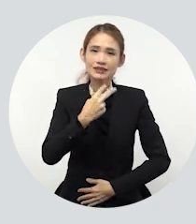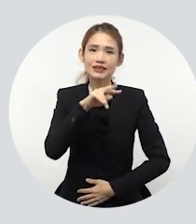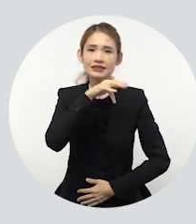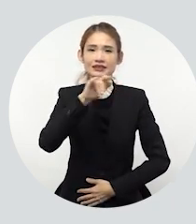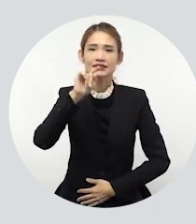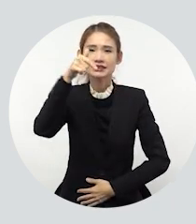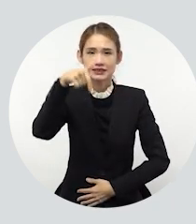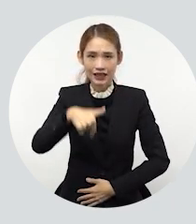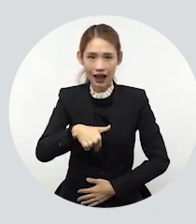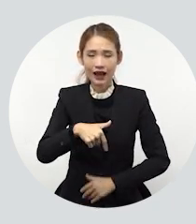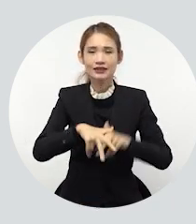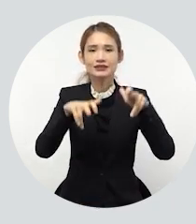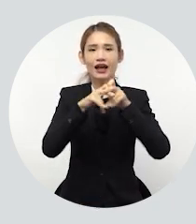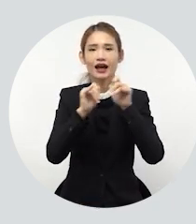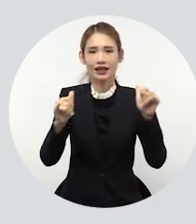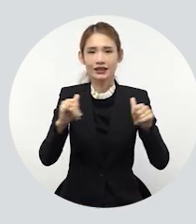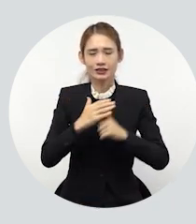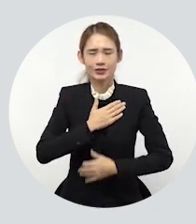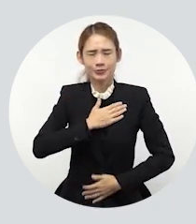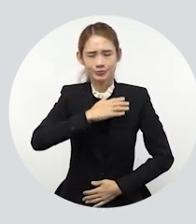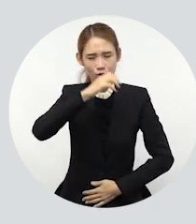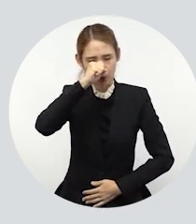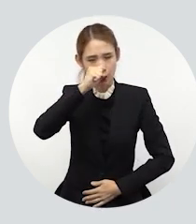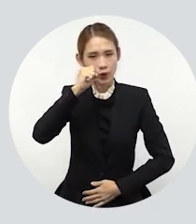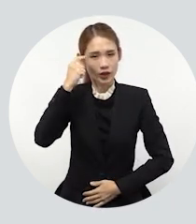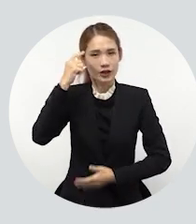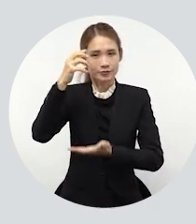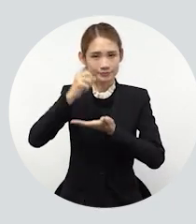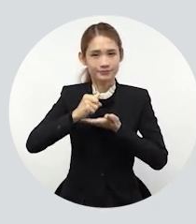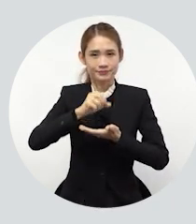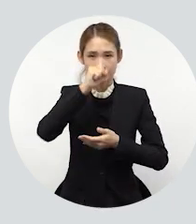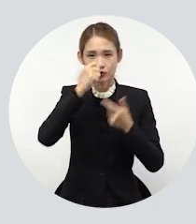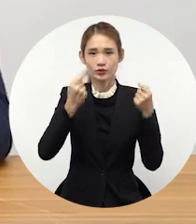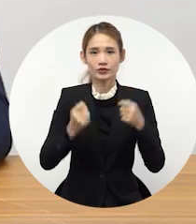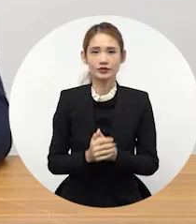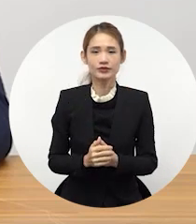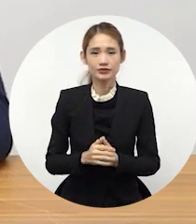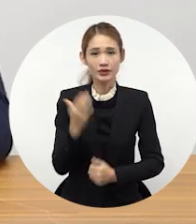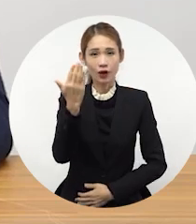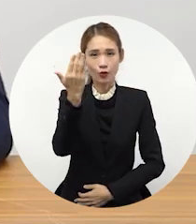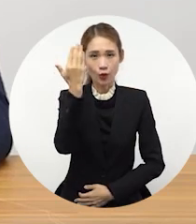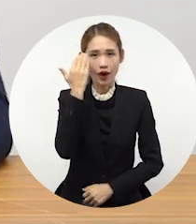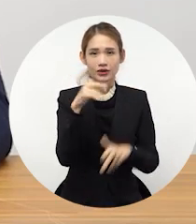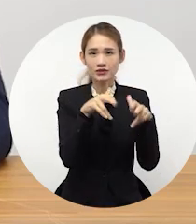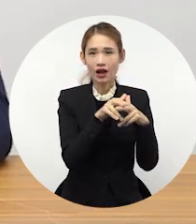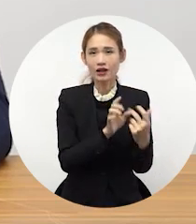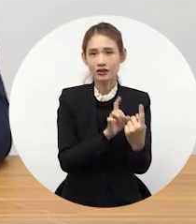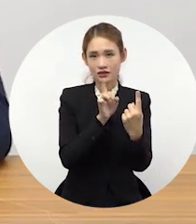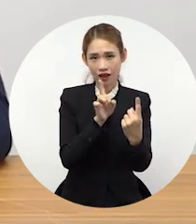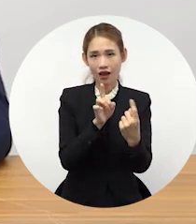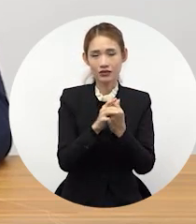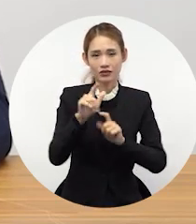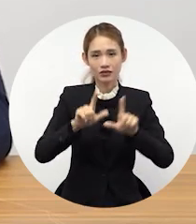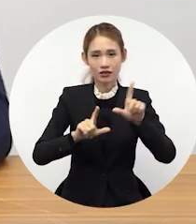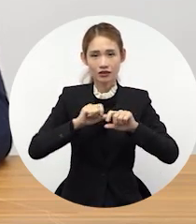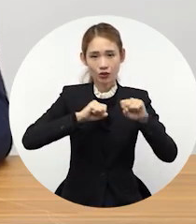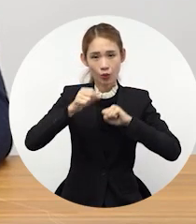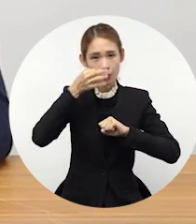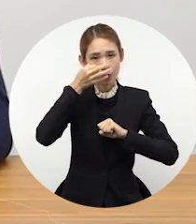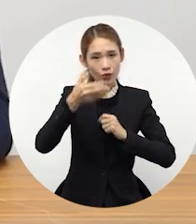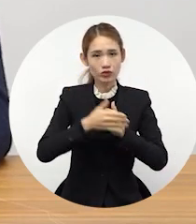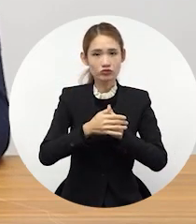표현을 써주셔야 시각장애인들이 기분 좋게 받아들일 수 있을 것 같습니다. 우리가 과거의 장애를 대하던 관점에서